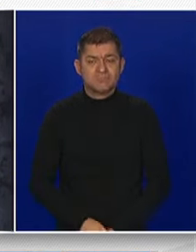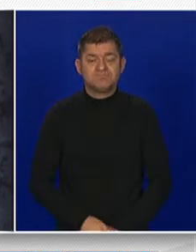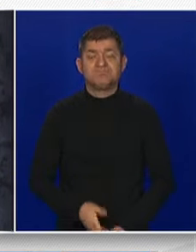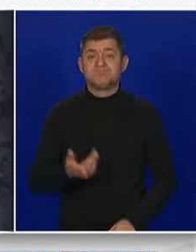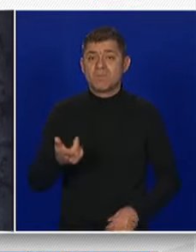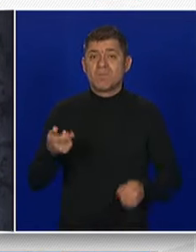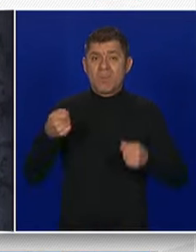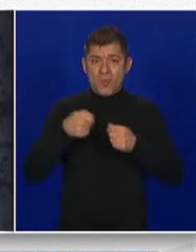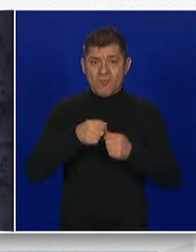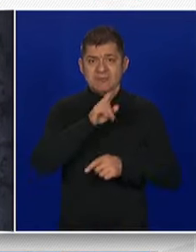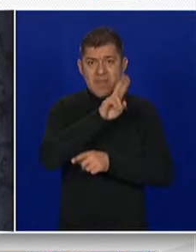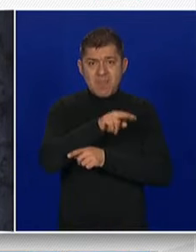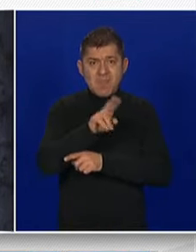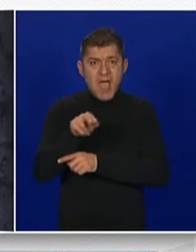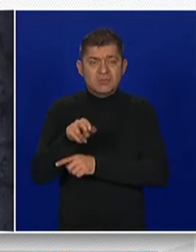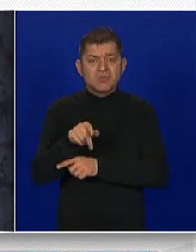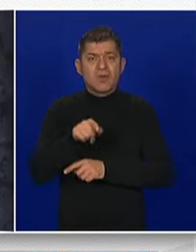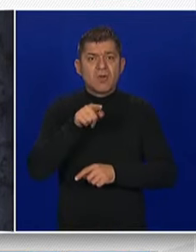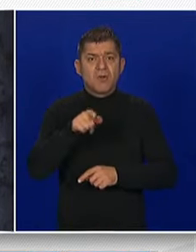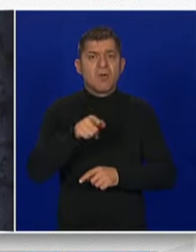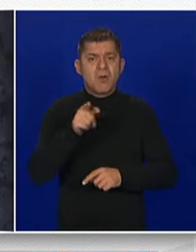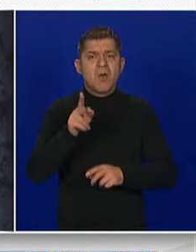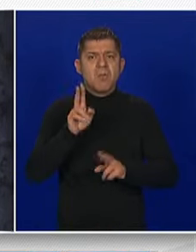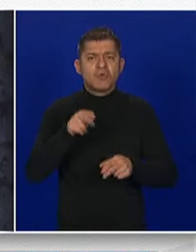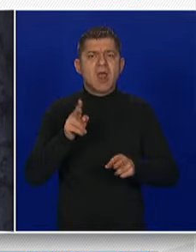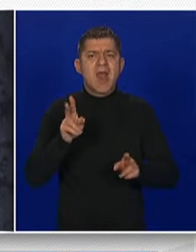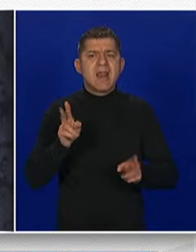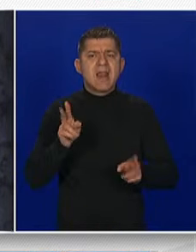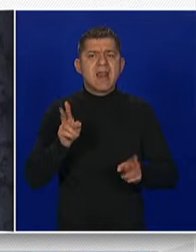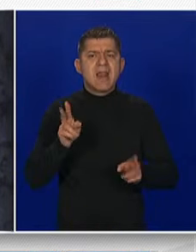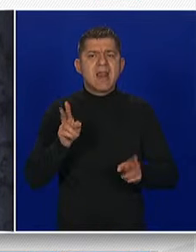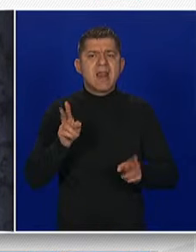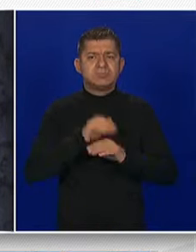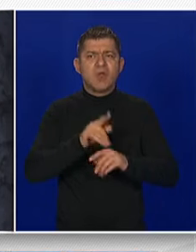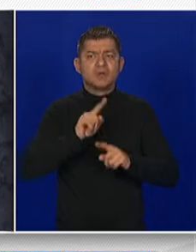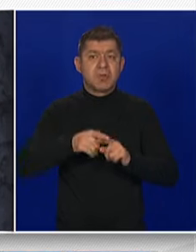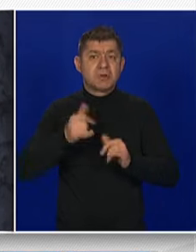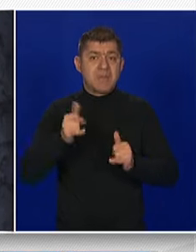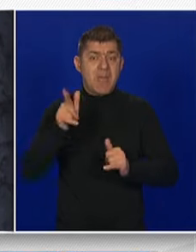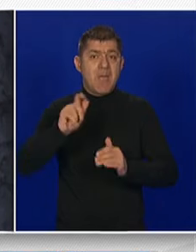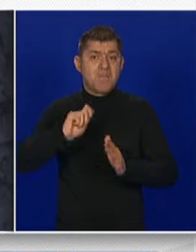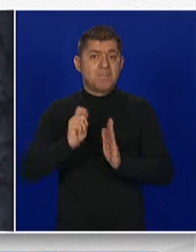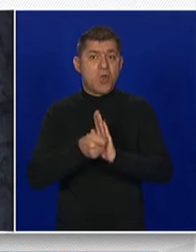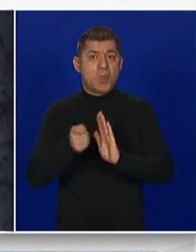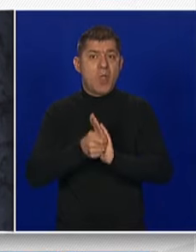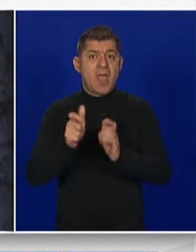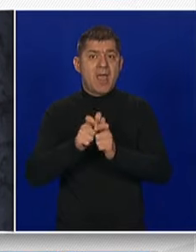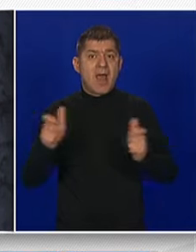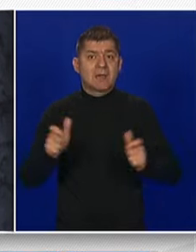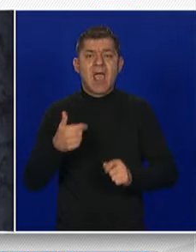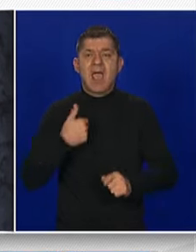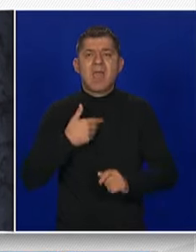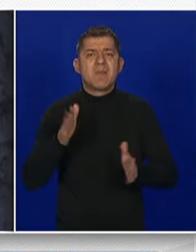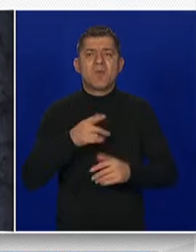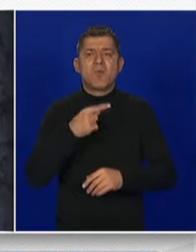i trebalo bi biti lako utvrdilo s obzirom da se prodaju ulaznice. Ali ne mogu vam govoriti o